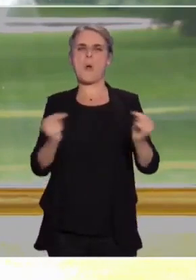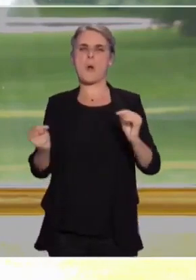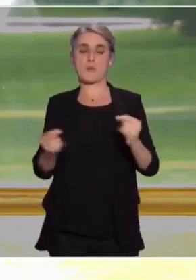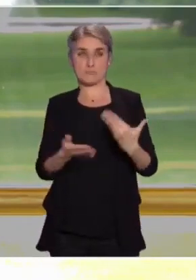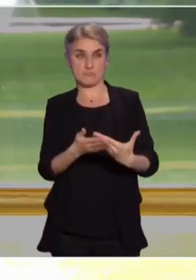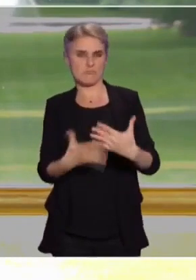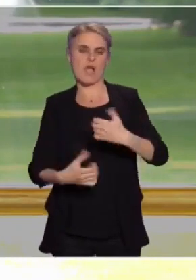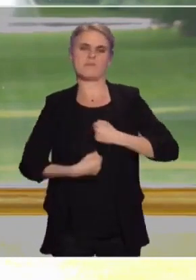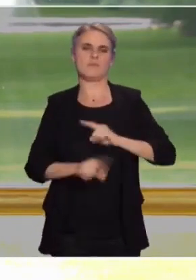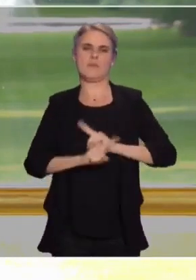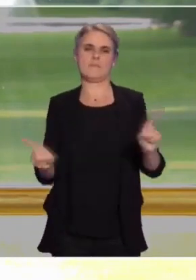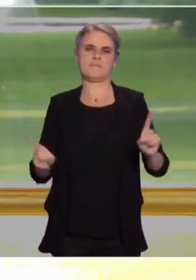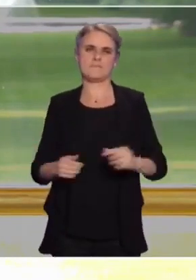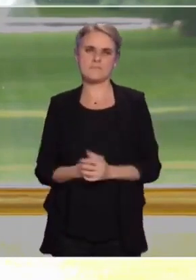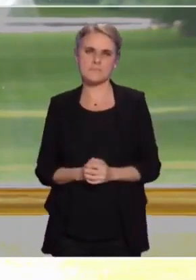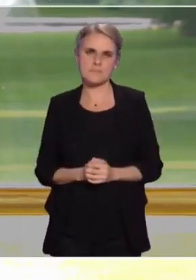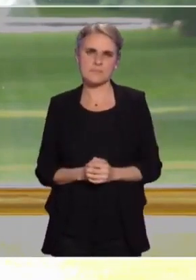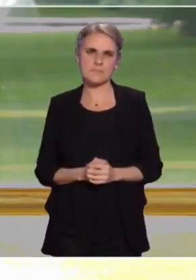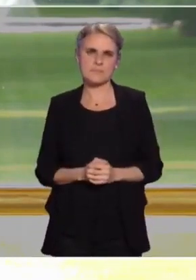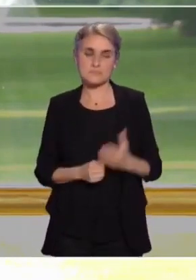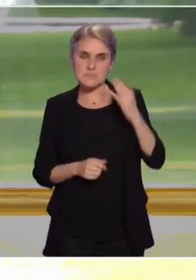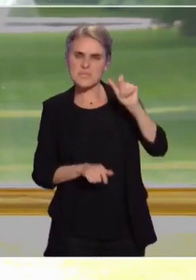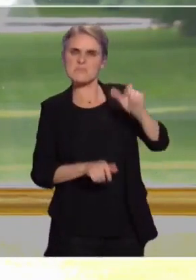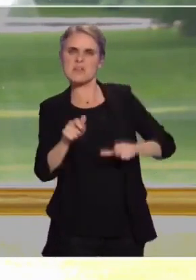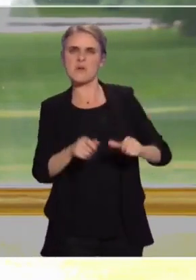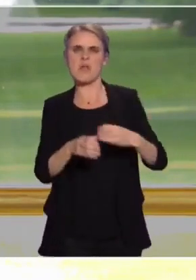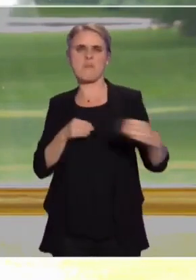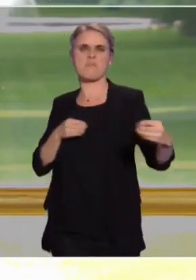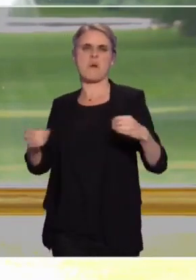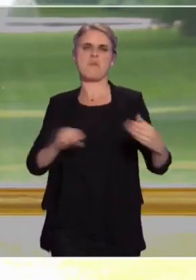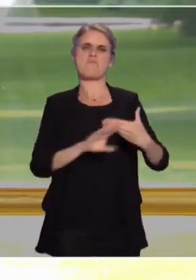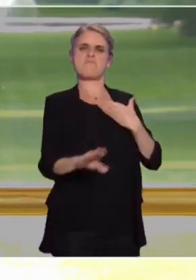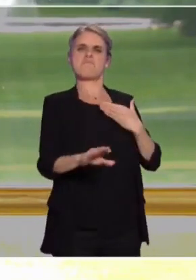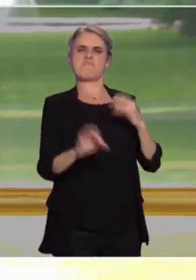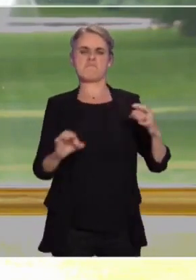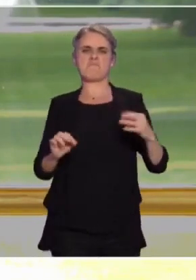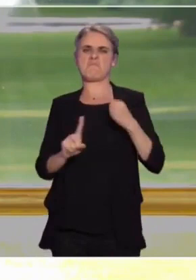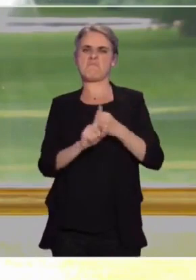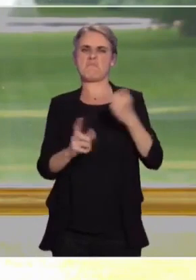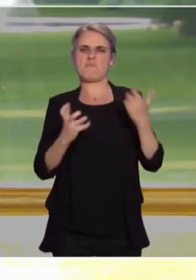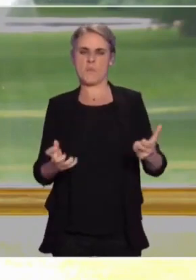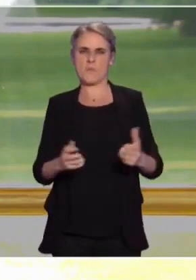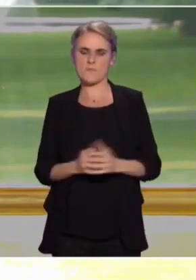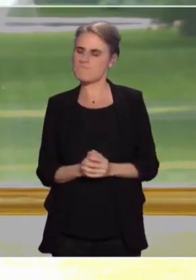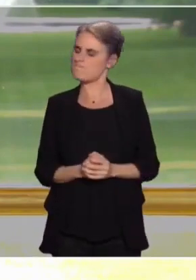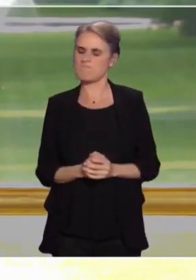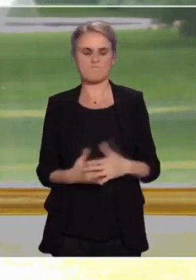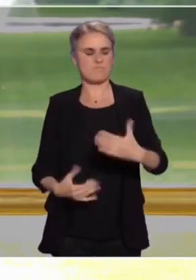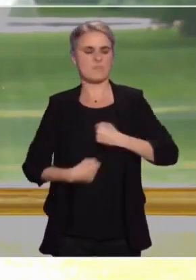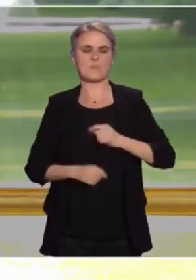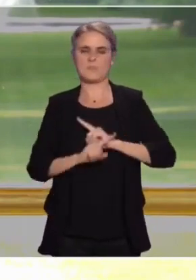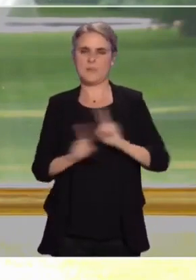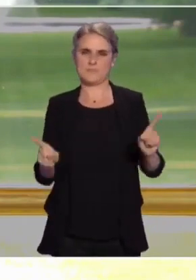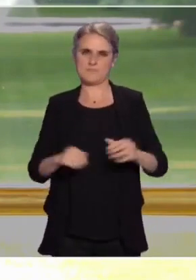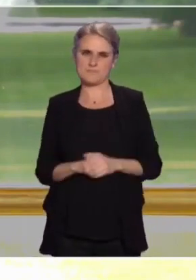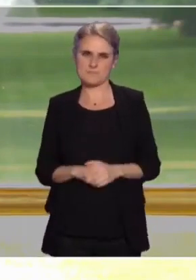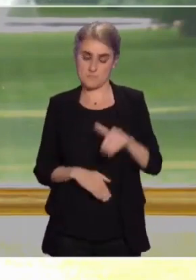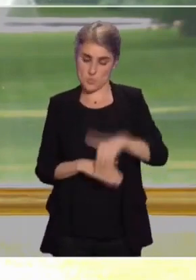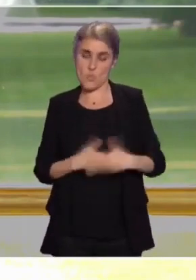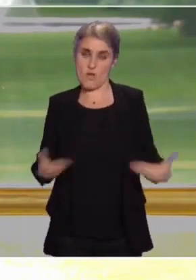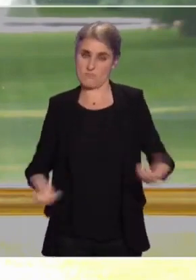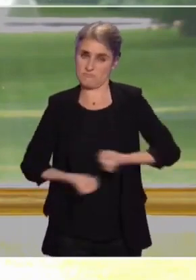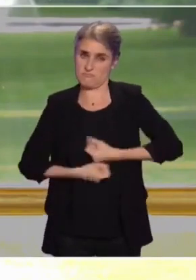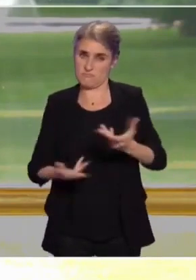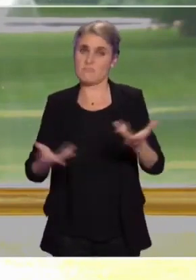inacceptable lorsqu'il est récupéré par les séparatistes je vous le dis très clairement ce soir mes chers compatriotes